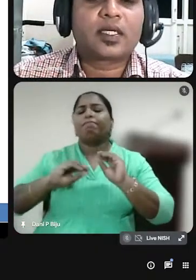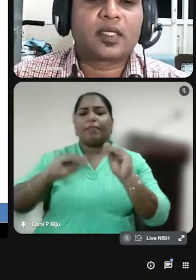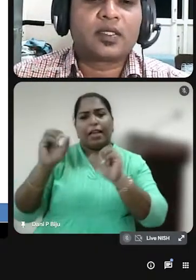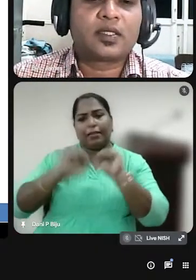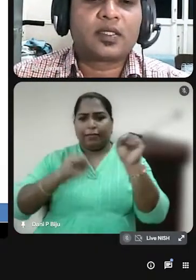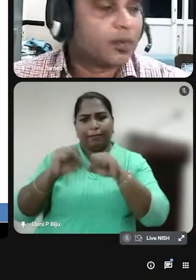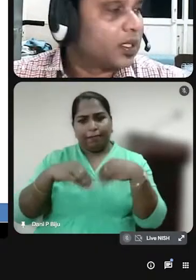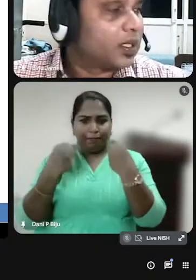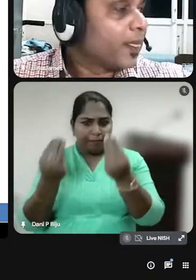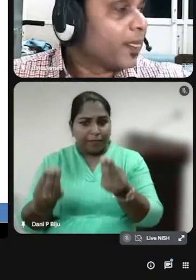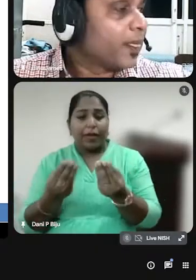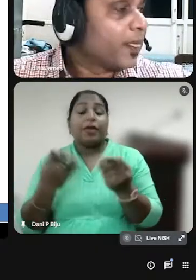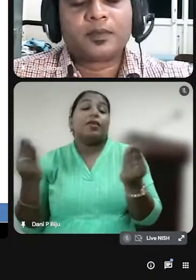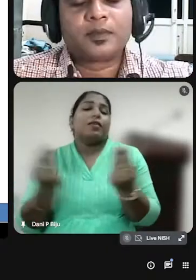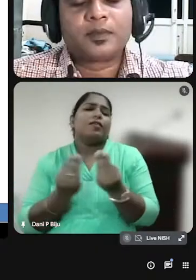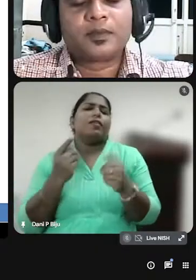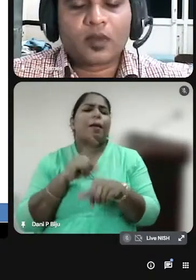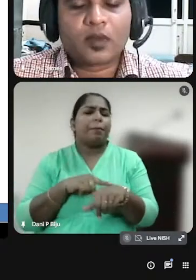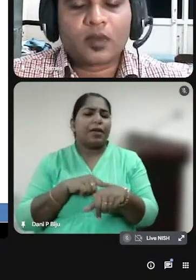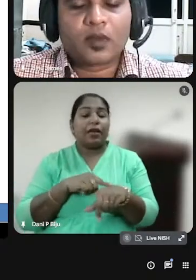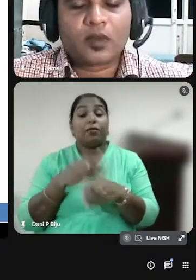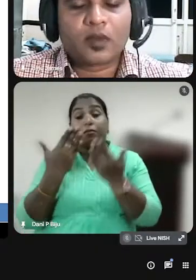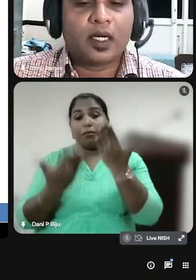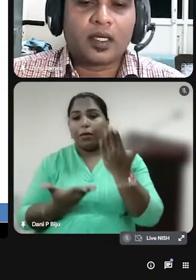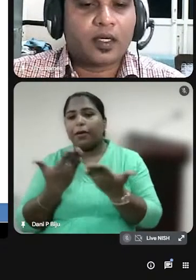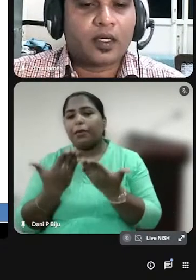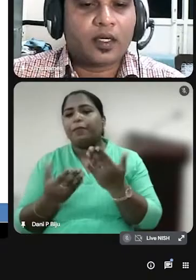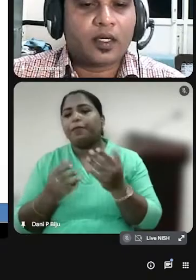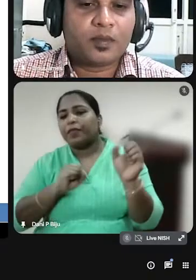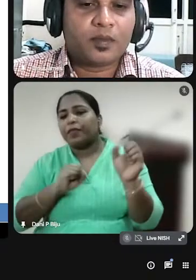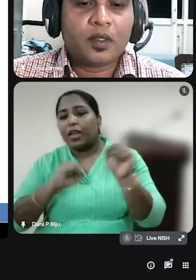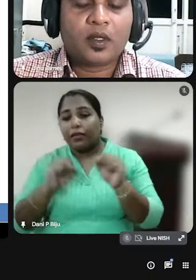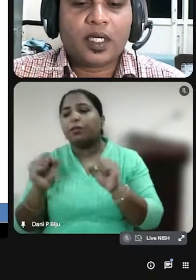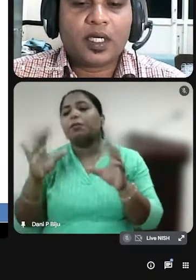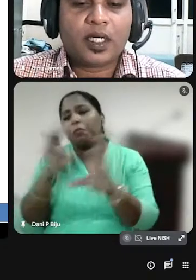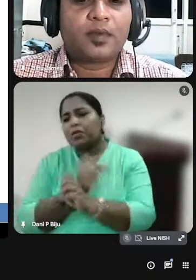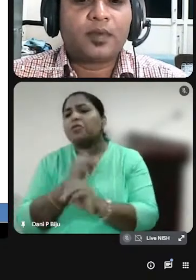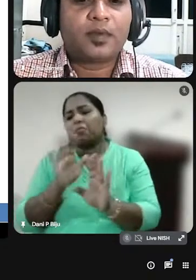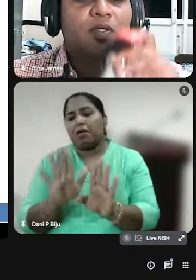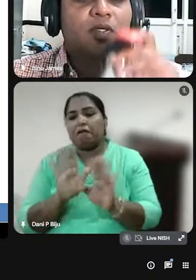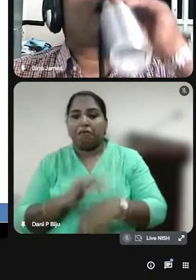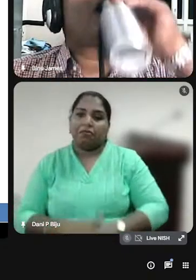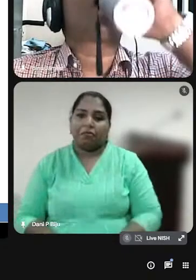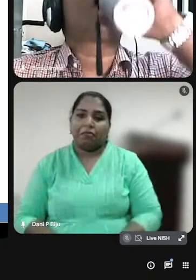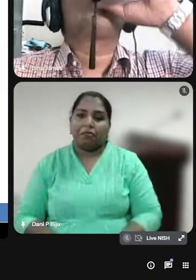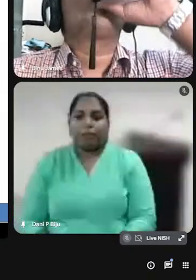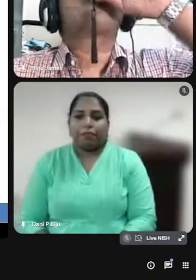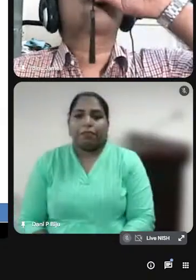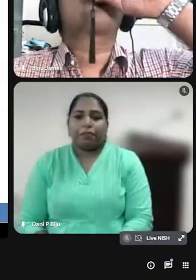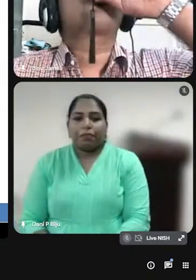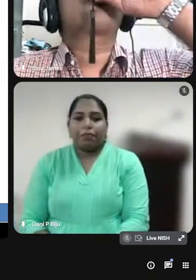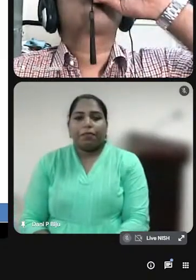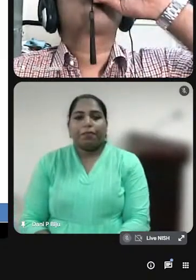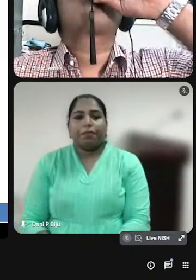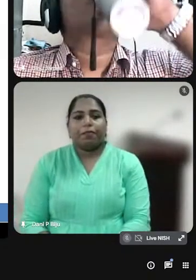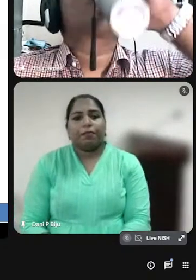സമയത്ത് എക്സസൈസുകൾ നമ്മൾ സ്കിപ്പ് ചെയ്യേണ്ടതായിട്ട് വരും. നെക്സ്റ്റ് സ്ലൈഡ് പ്ലീസ്.